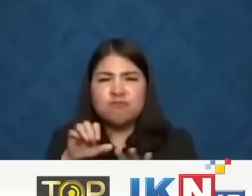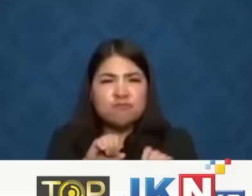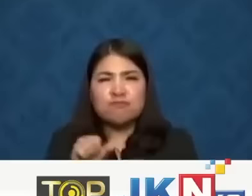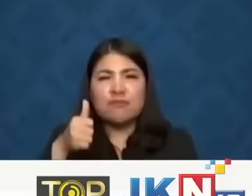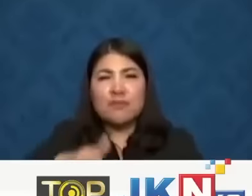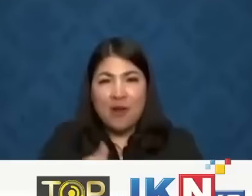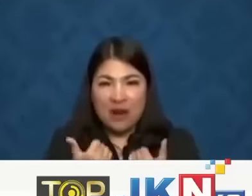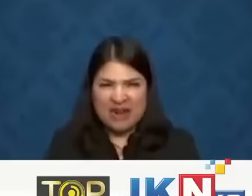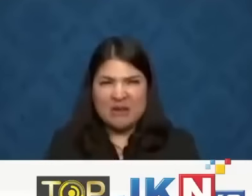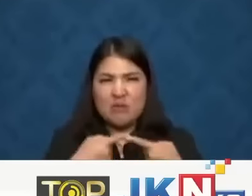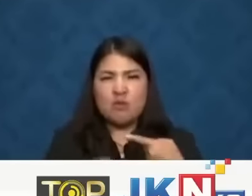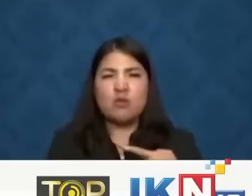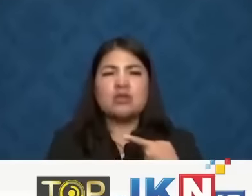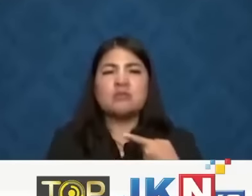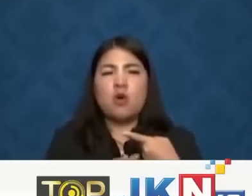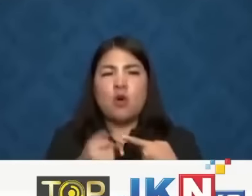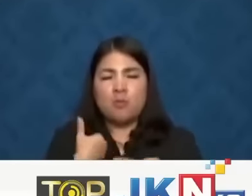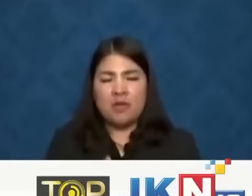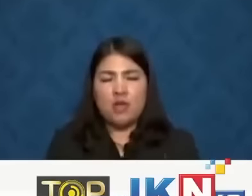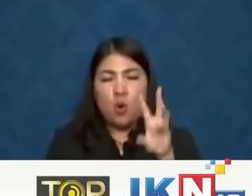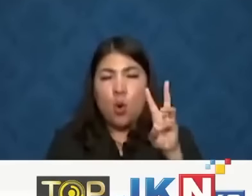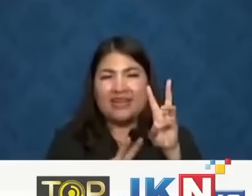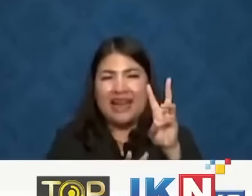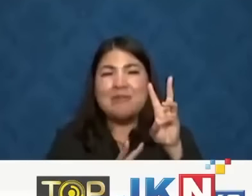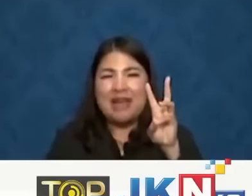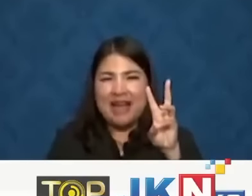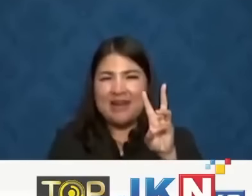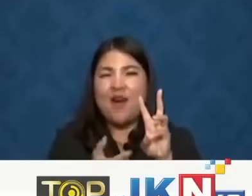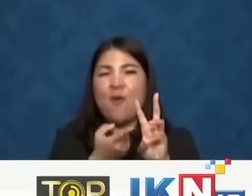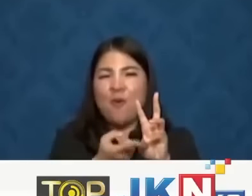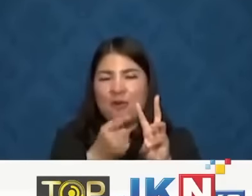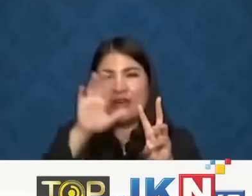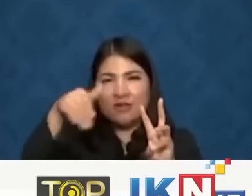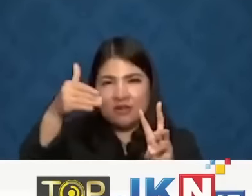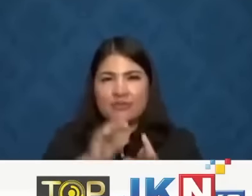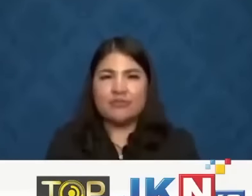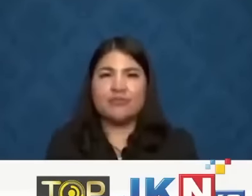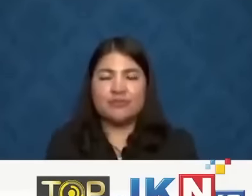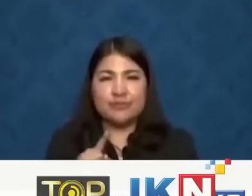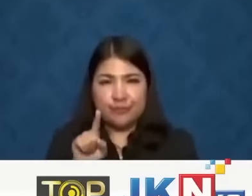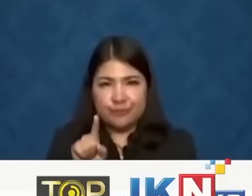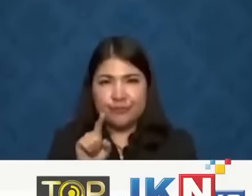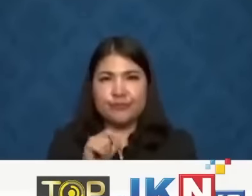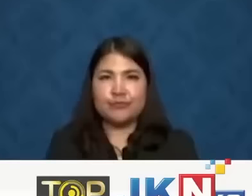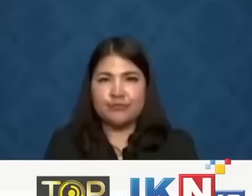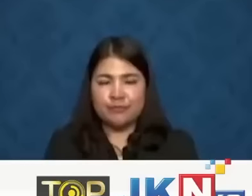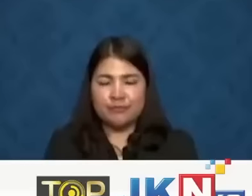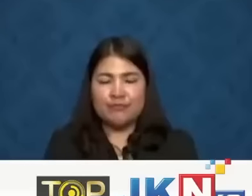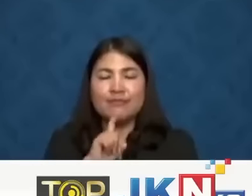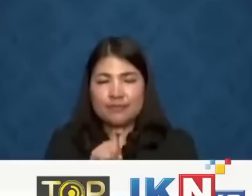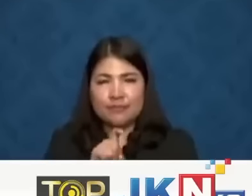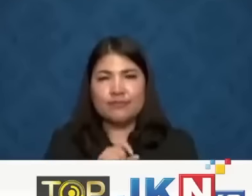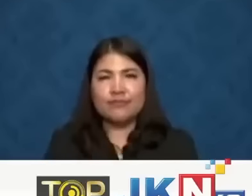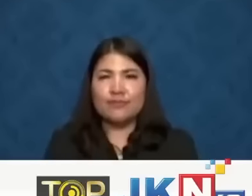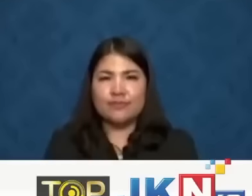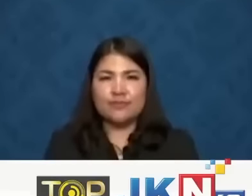วไหล่ที่โรงพยาบาลราชทัณฑ์ทำไมถึงผ่าตัดเนี่ยให้นักโทษชายทักษิณไม่ได้และเหตุใดต้องมาผ่าตัดที่โรงพยาบ